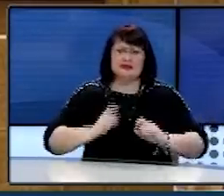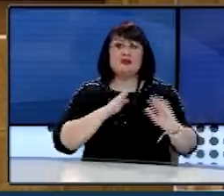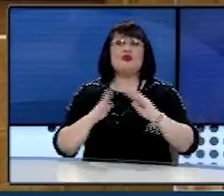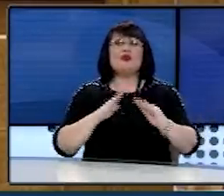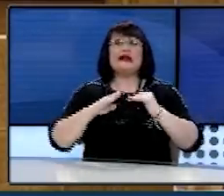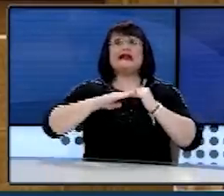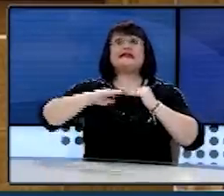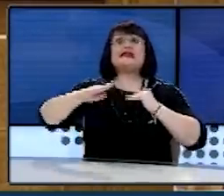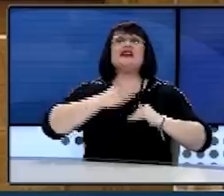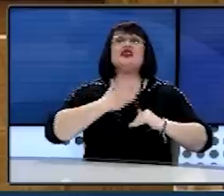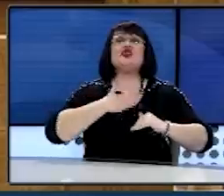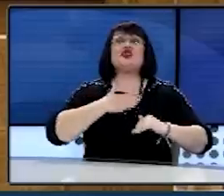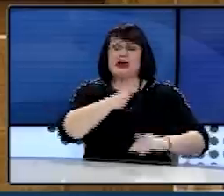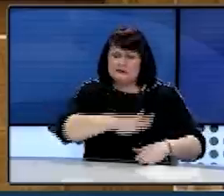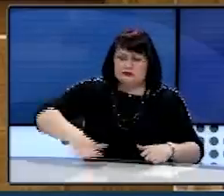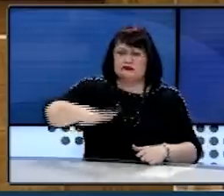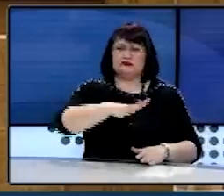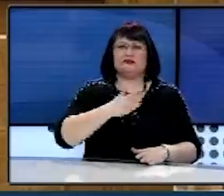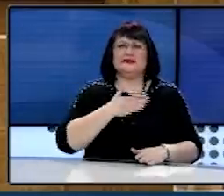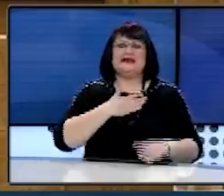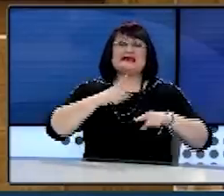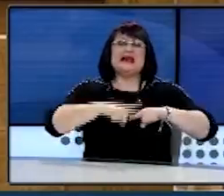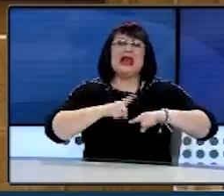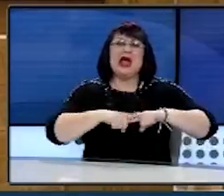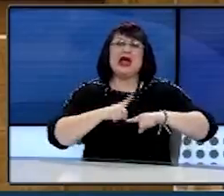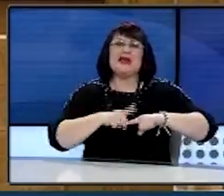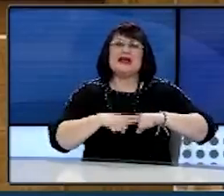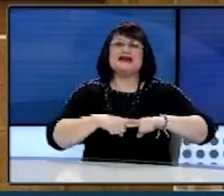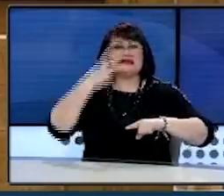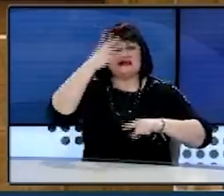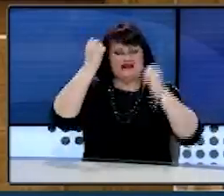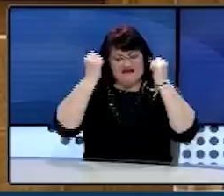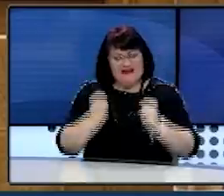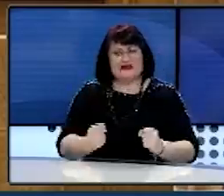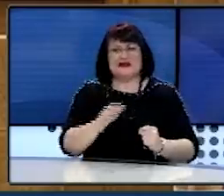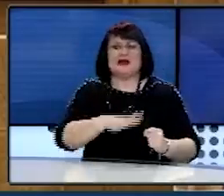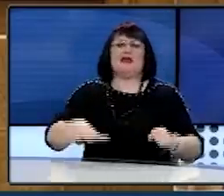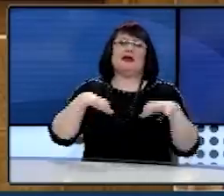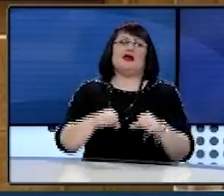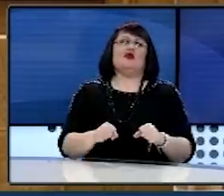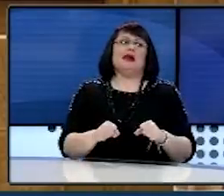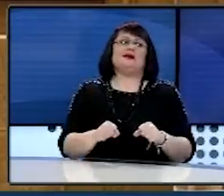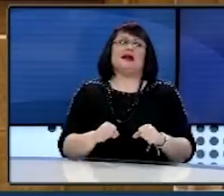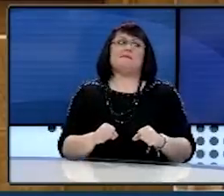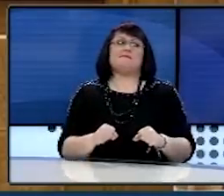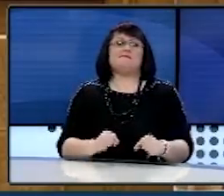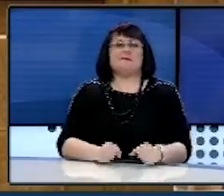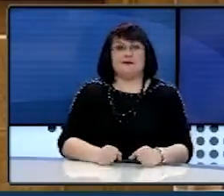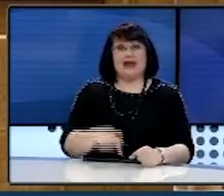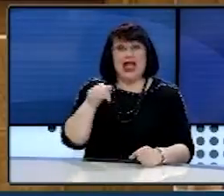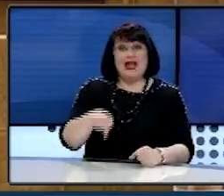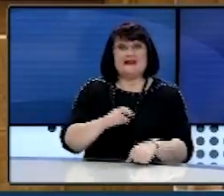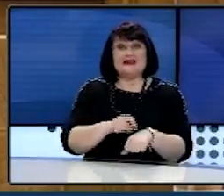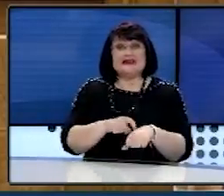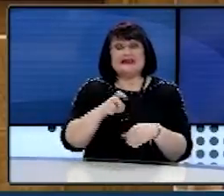τα σύνορα, την εδαφική ακεραιότητα της πατρίδας, τα κυριαρχικά μας δικαιώματα. Να απεμπλακούμε